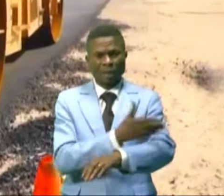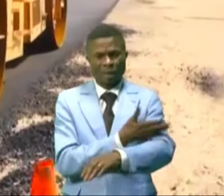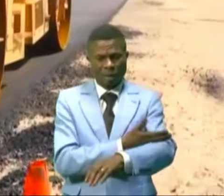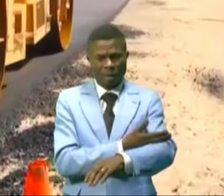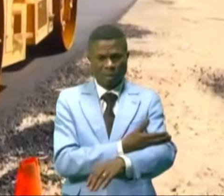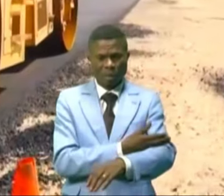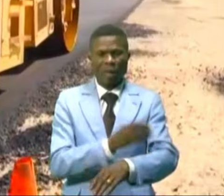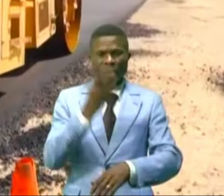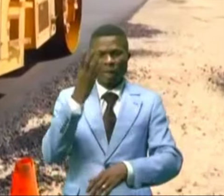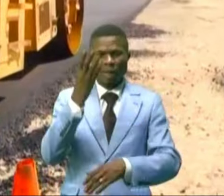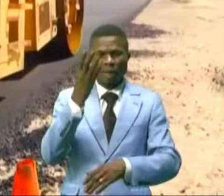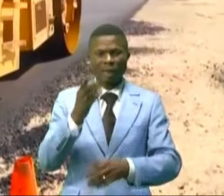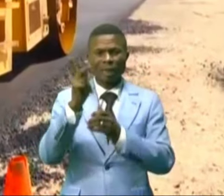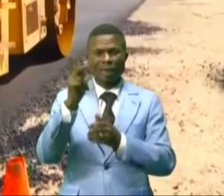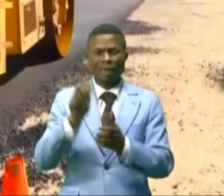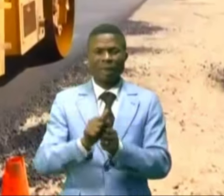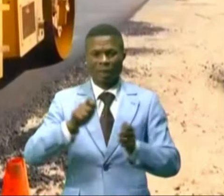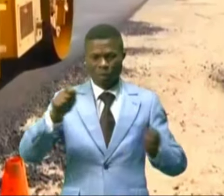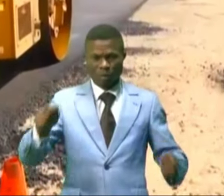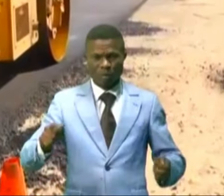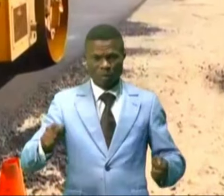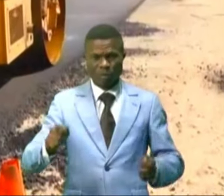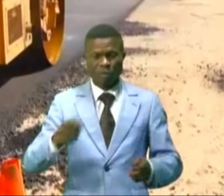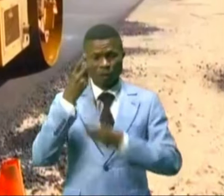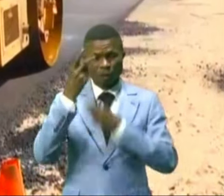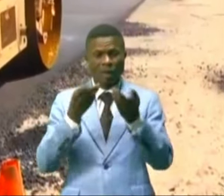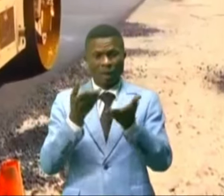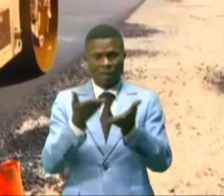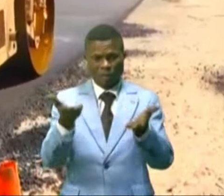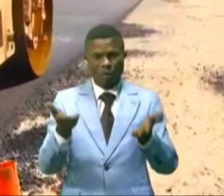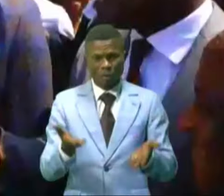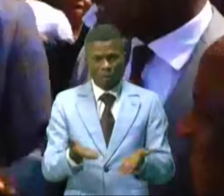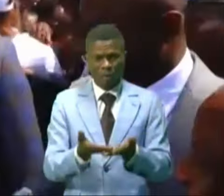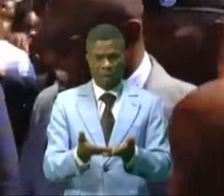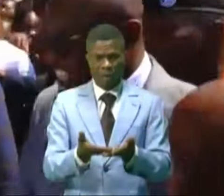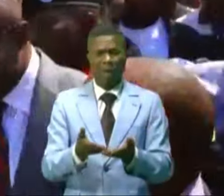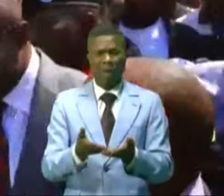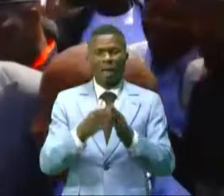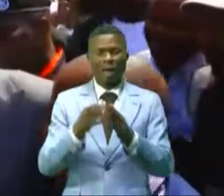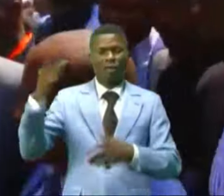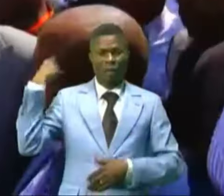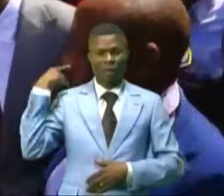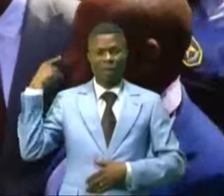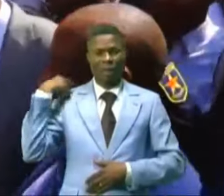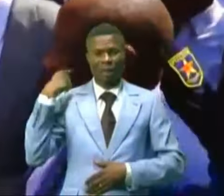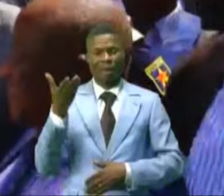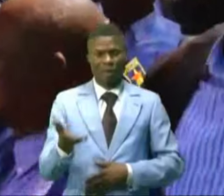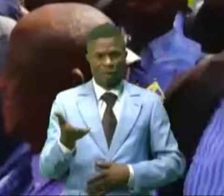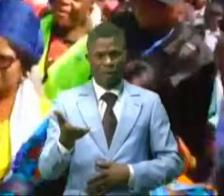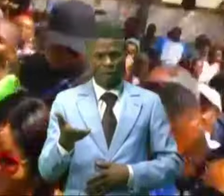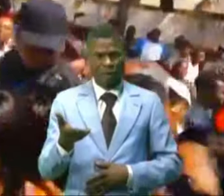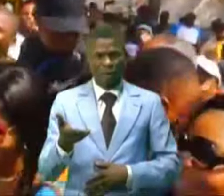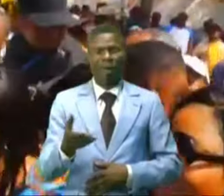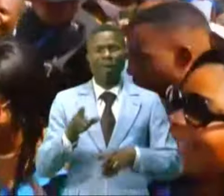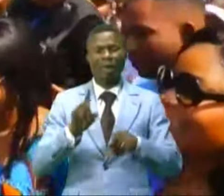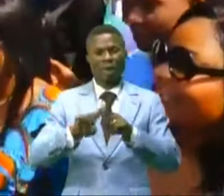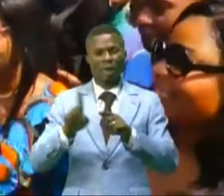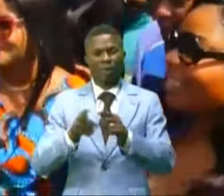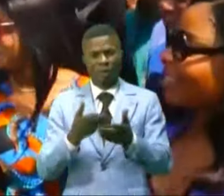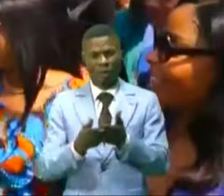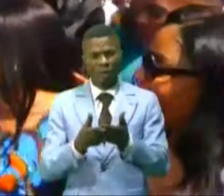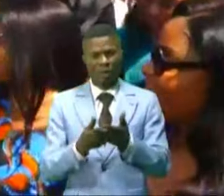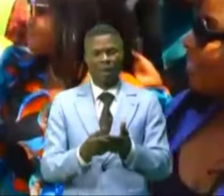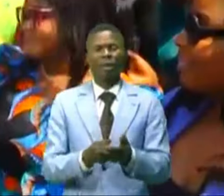km asphaltés chaque semaine. Cette descente sur terrain s'est faite avec les élus du peuple, Thomas Lupata, Ege Tchala, Lorraine